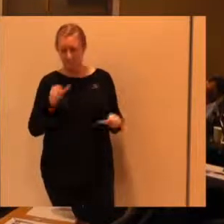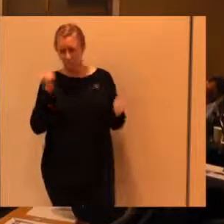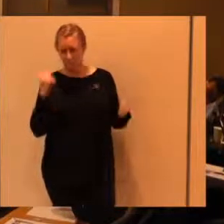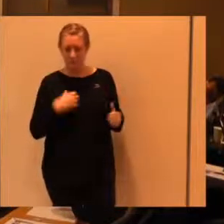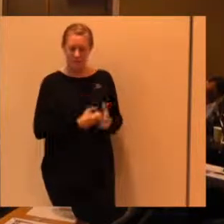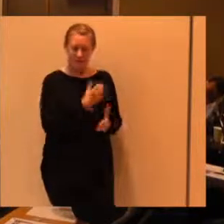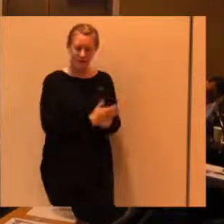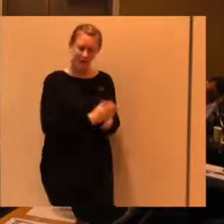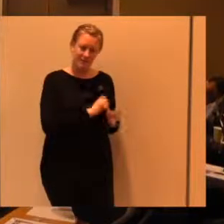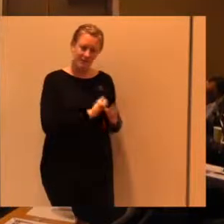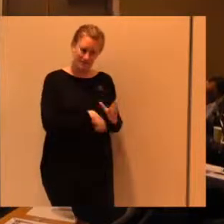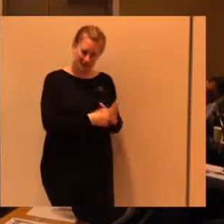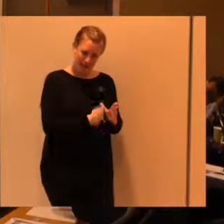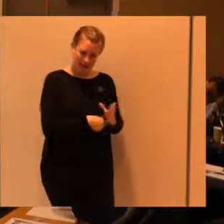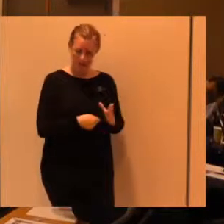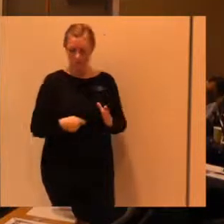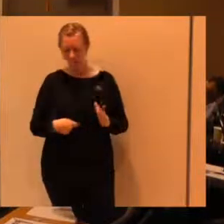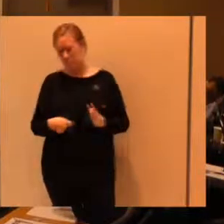Monica Zeta-uppgiften.